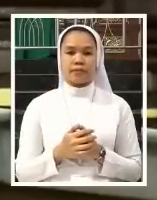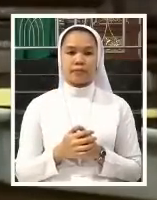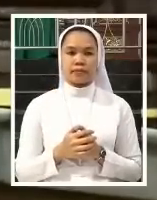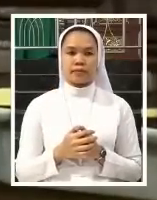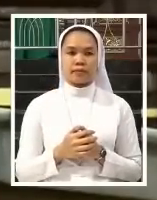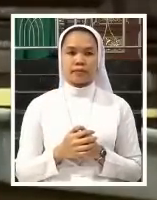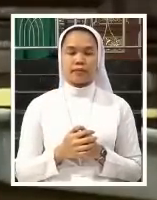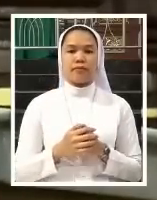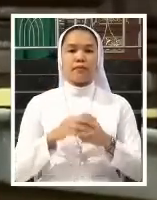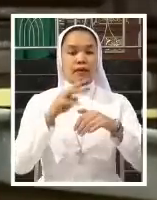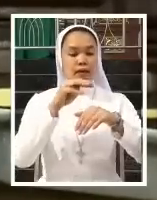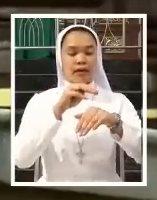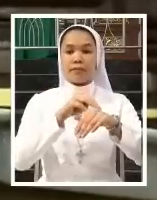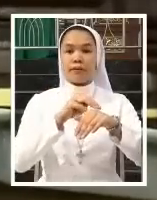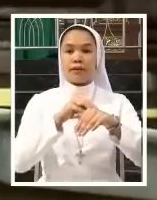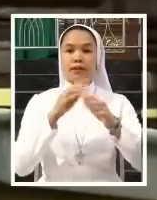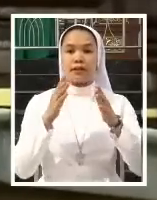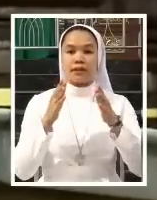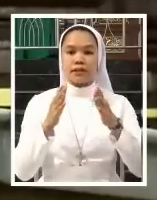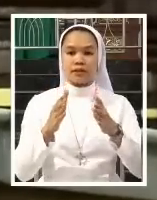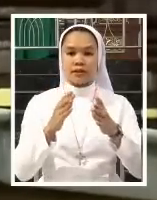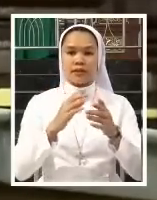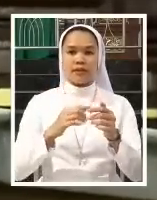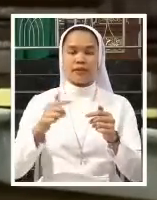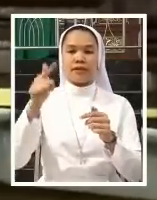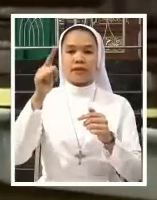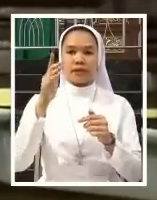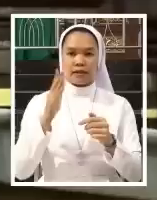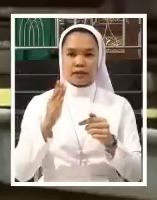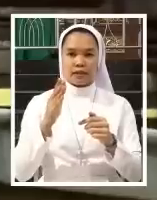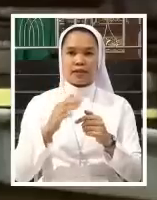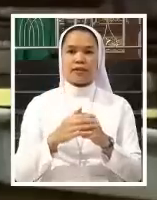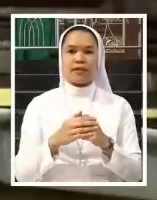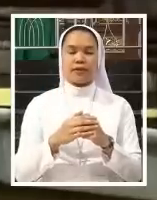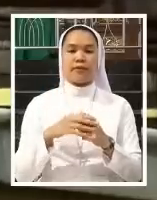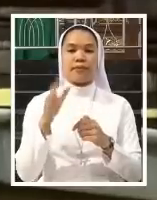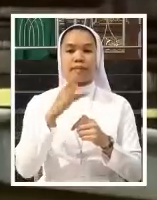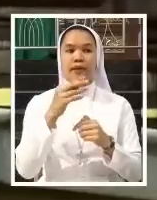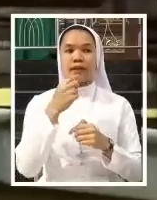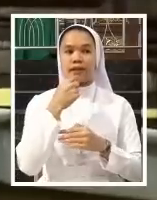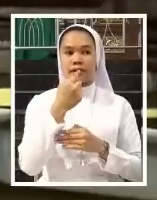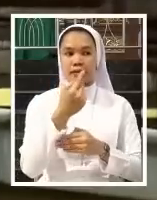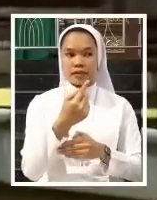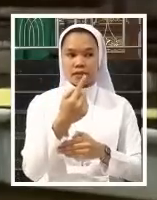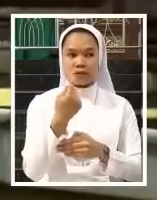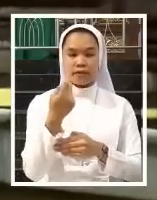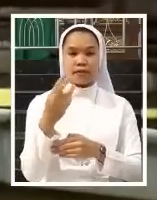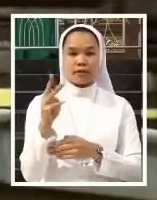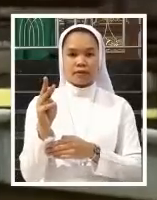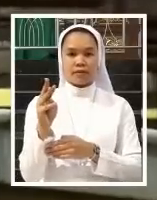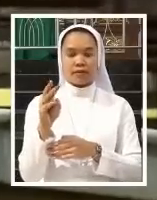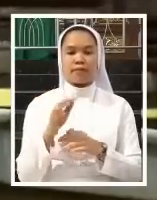Mga ministro kan sa tung Diyos ang isasabi sa indo.